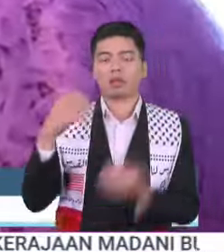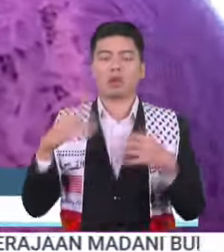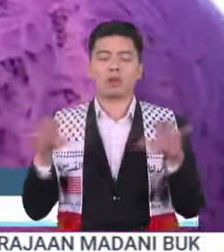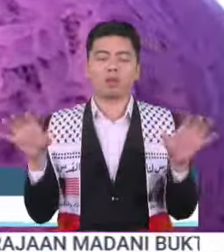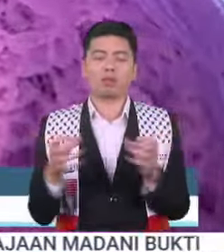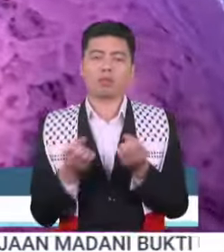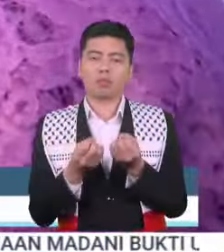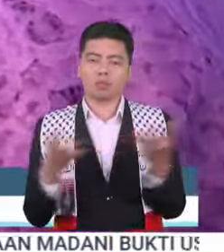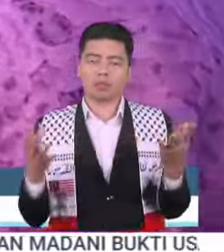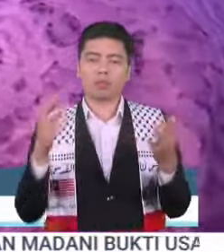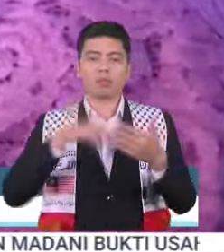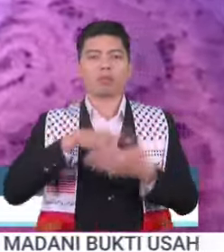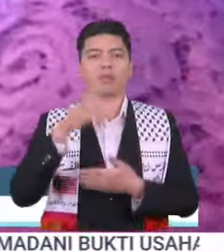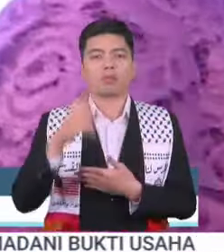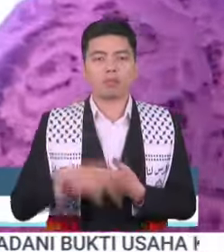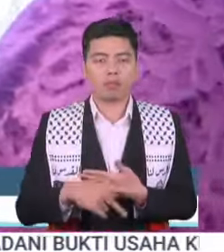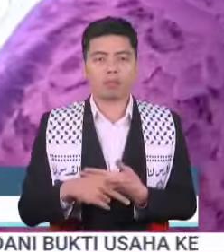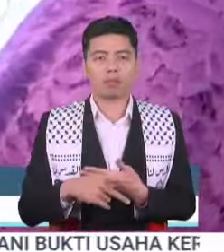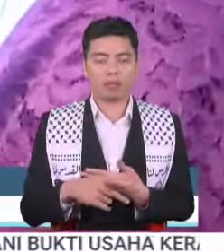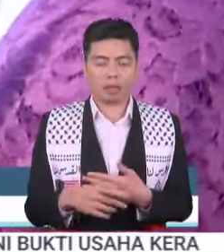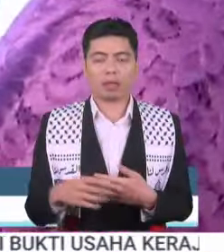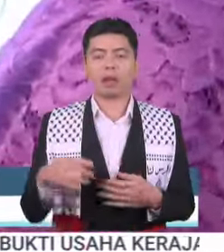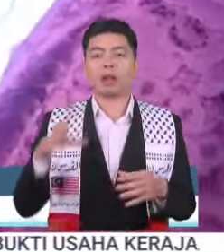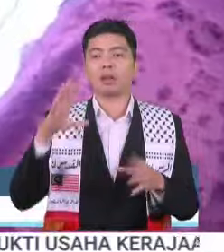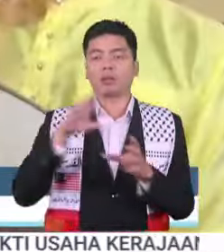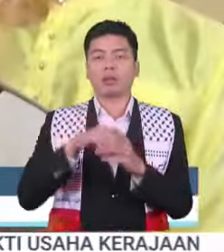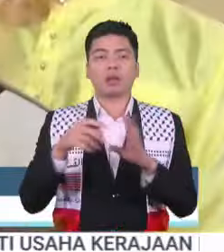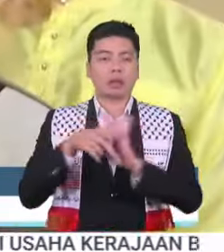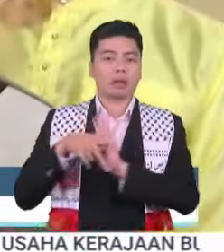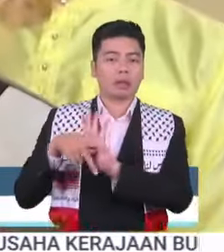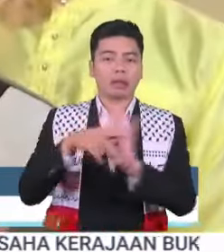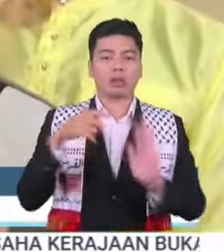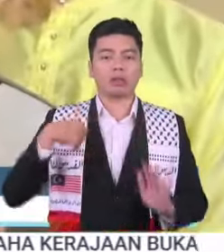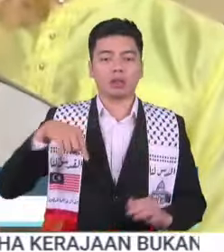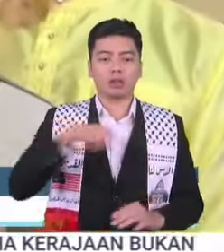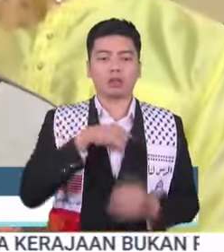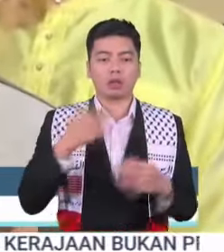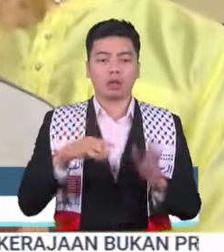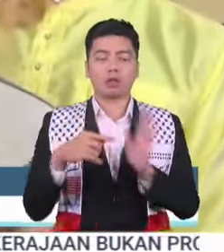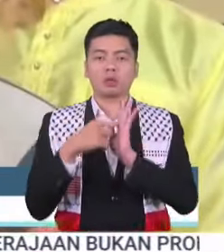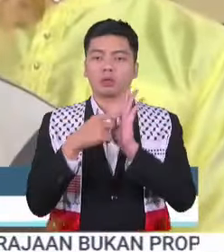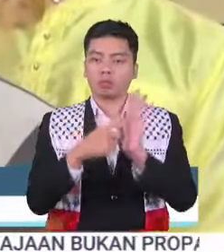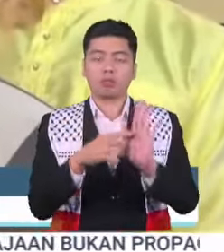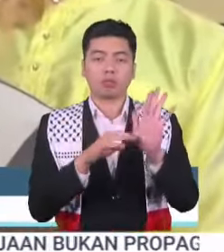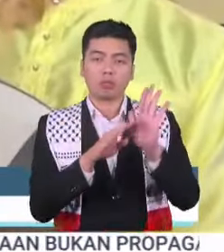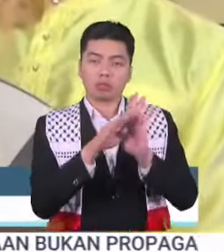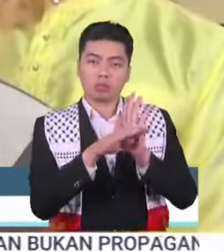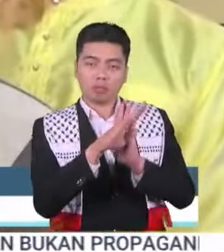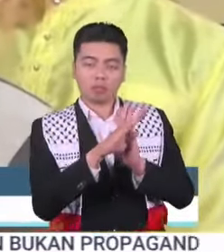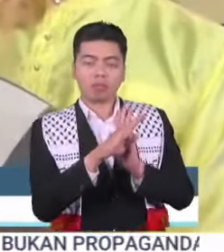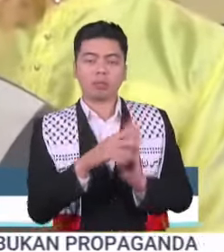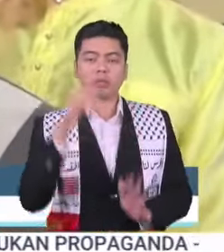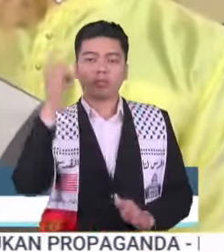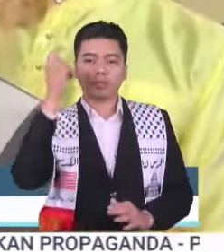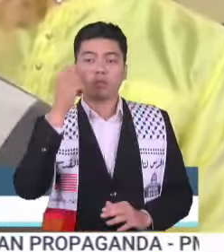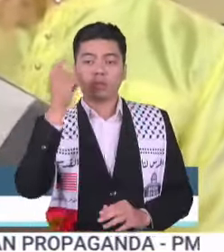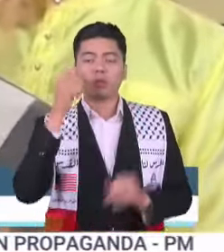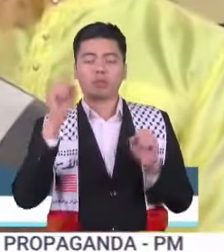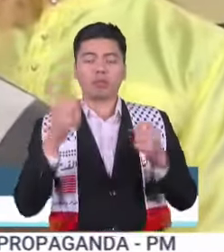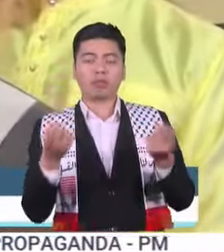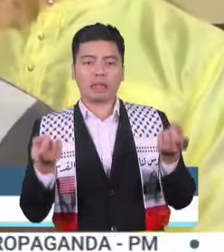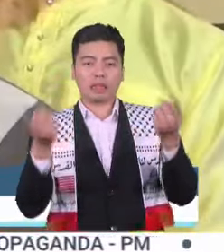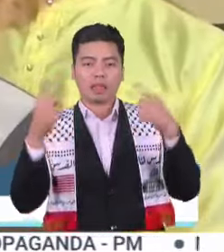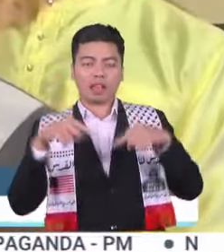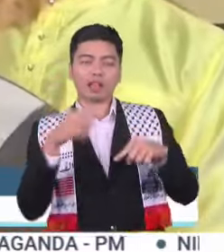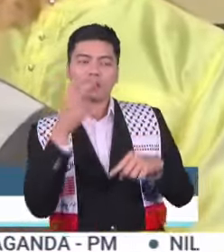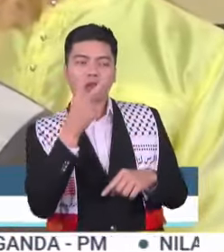melaksanakan banyak program. Jadi yang dalam booth kami, kami menunjukkan segala pencapaian yang telah kami lakukan. Jadi tuan-tuan dan puan-puan bolehlah datang ke